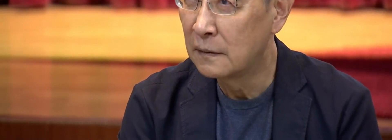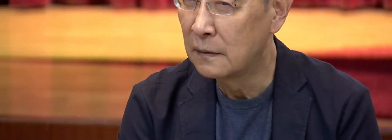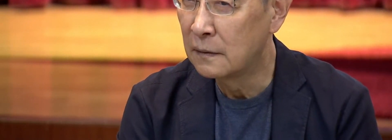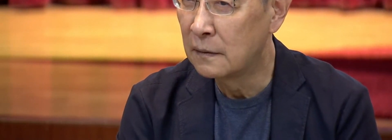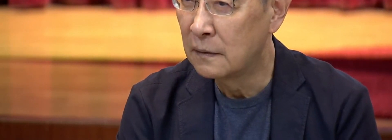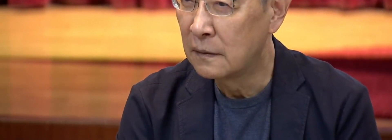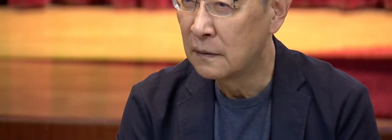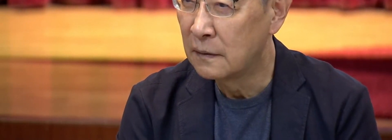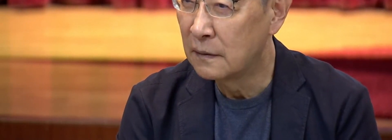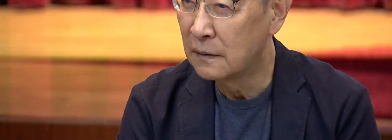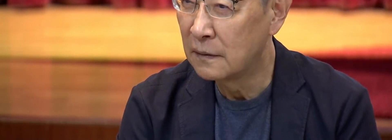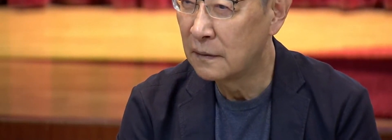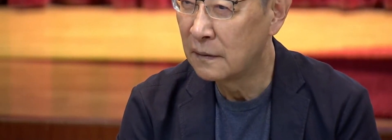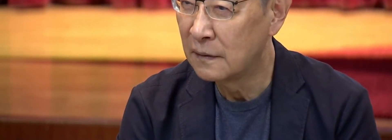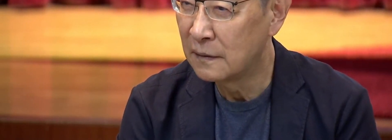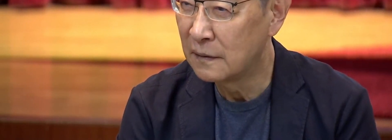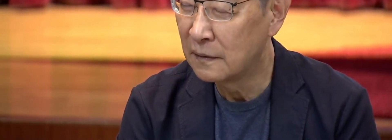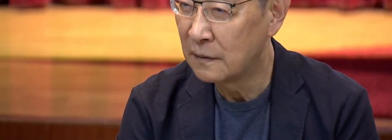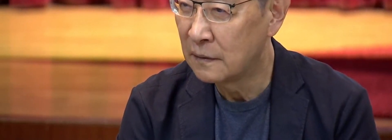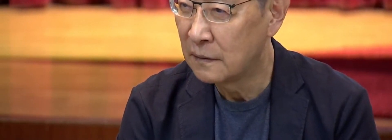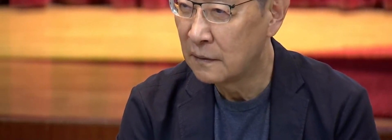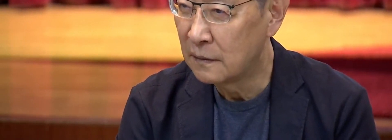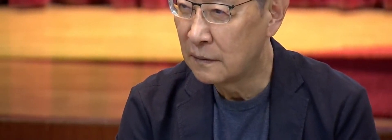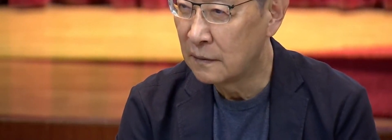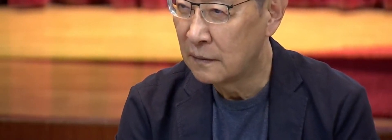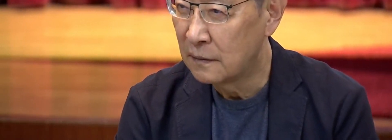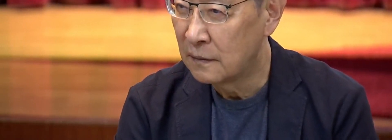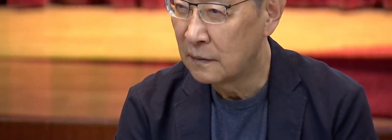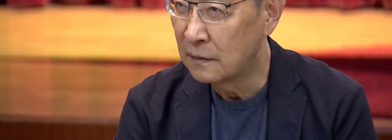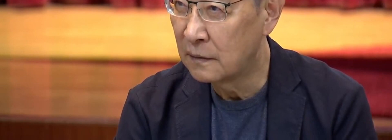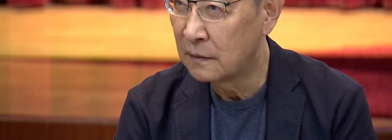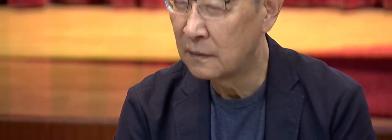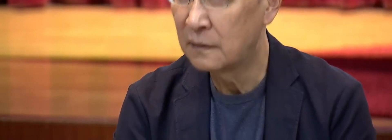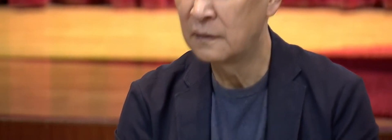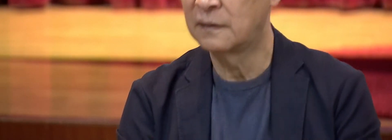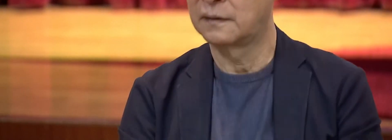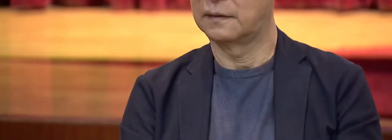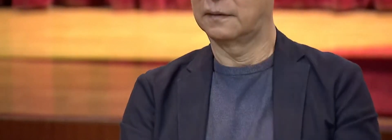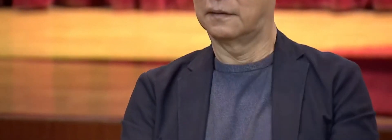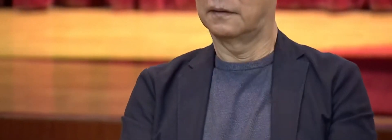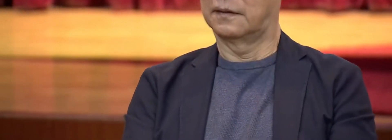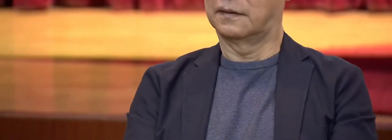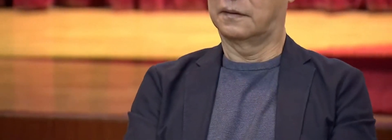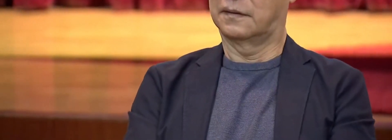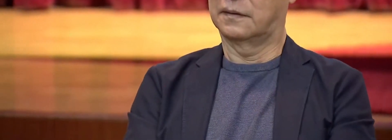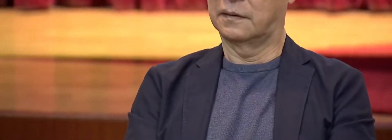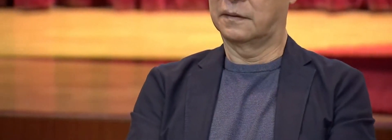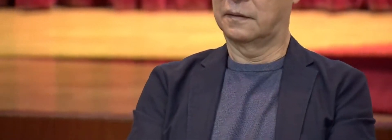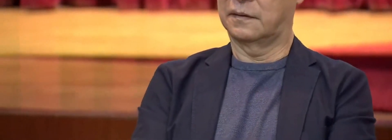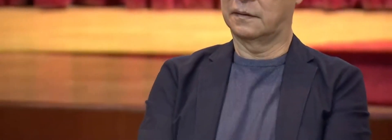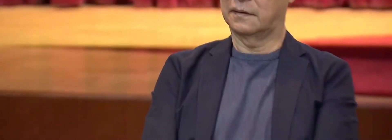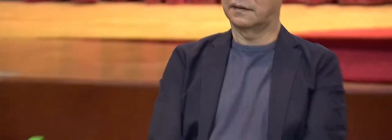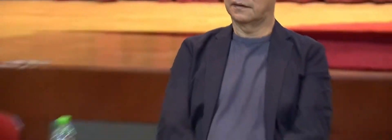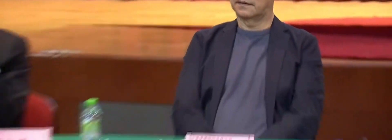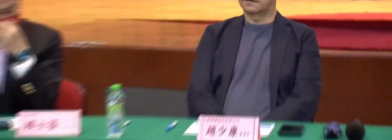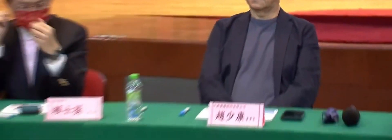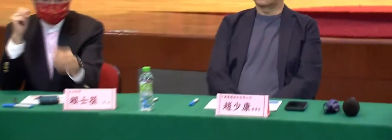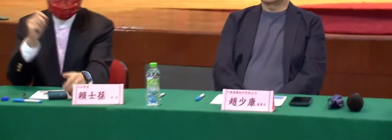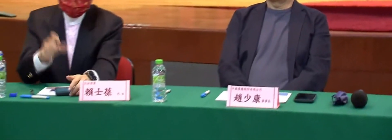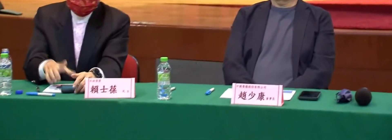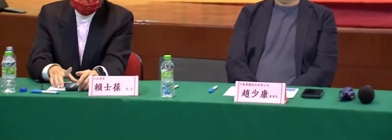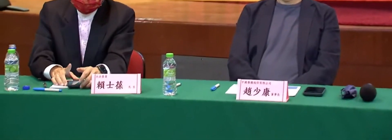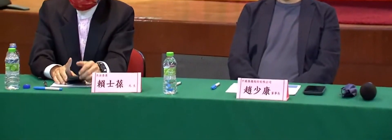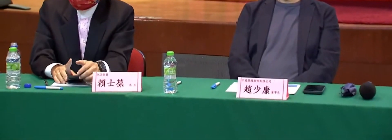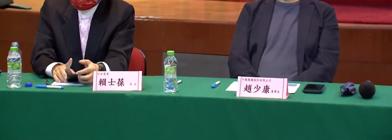封口令这样子，然后说要就是压低，不要让别人知道，但这个似乎是已经是故技重施了，就是最近